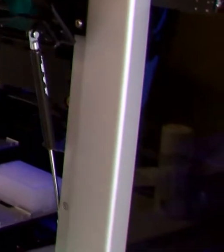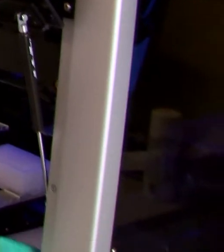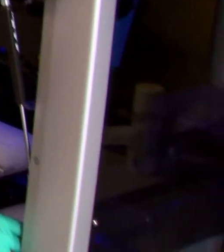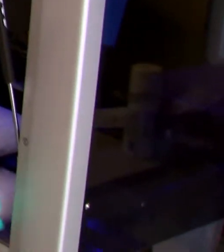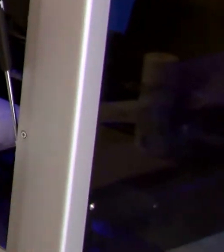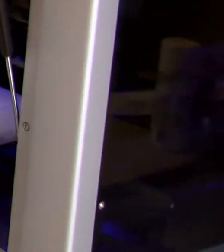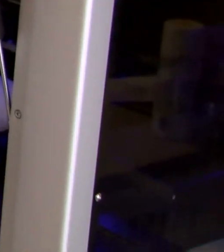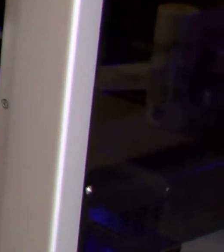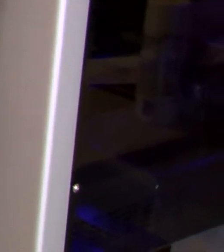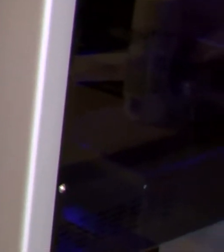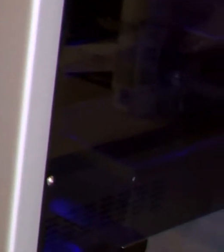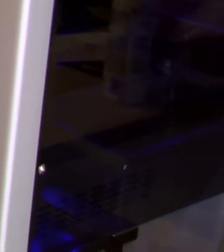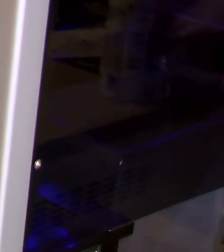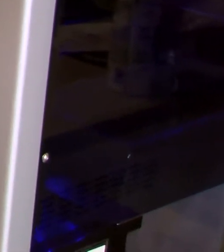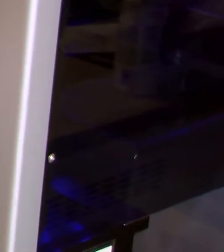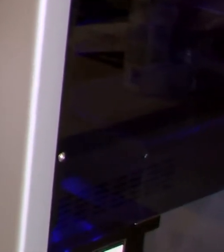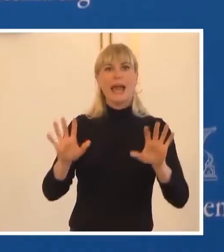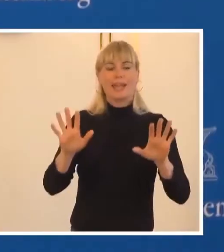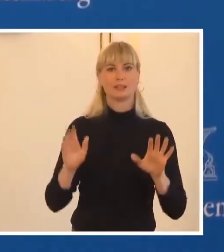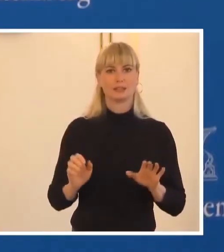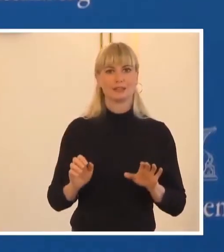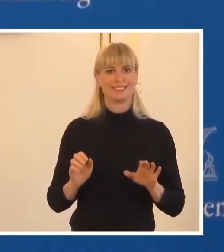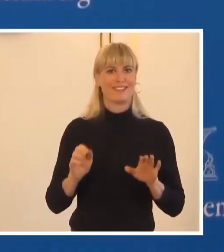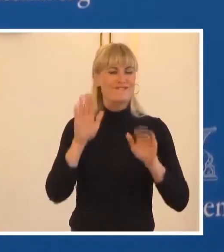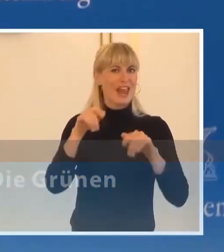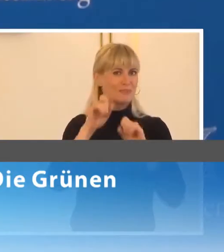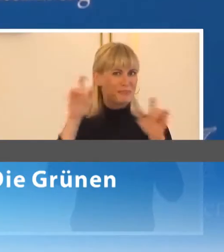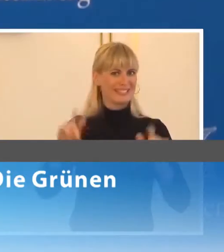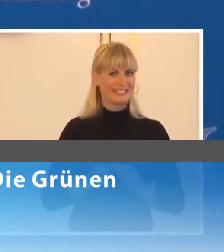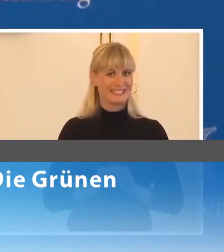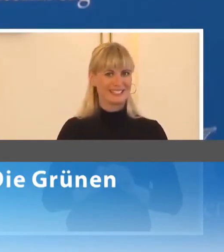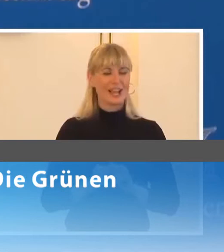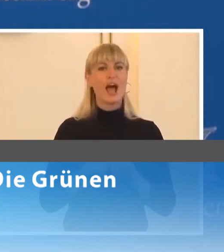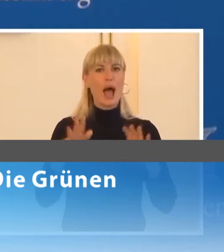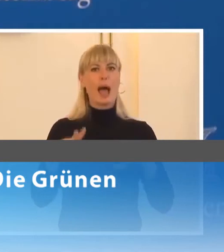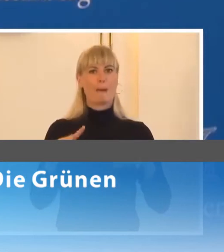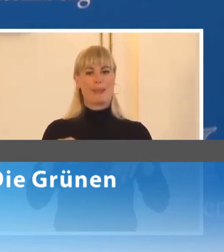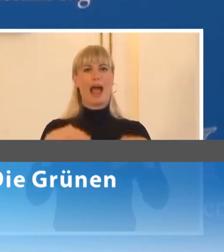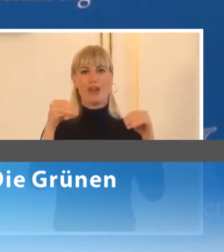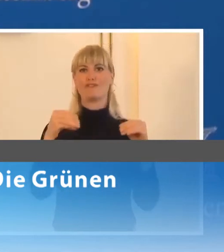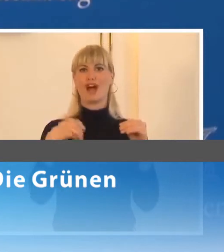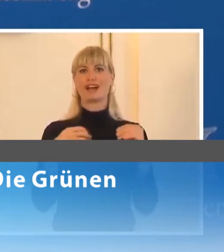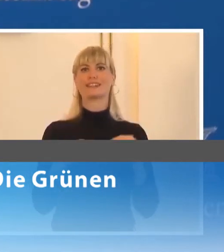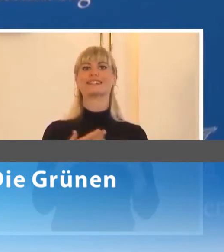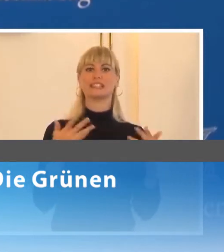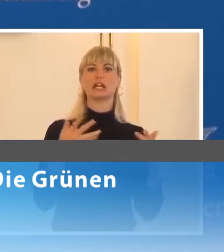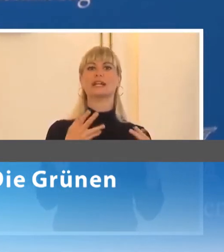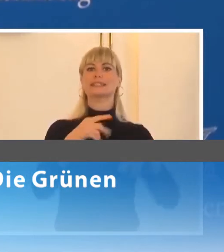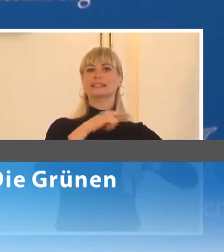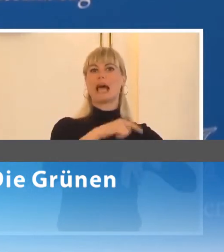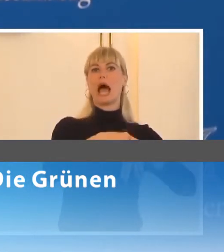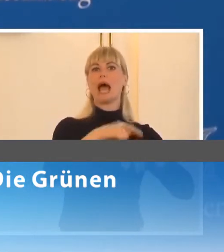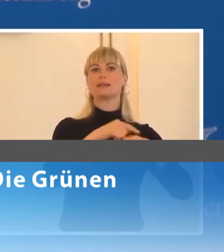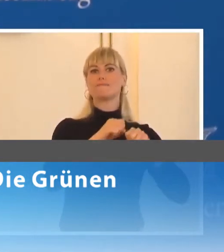ein Fehler, so Kretschmann. Am Anfang war es die Verdopplungszeit, jetzt ist es mehr dieser R-Faktor.